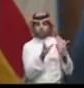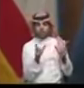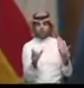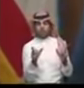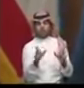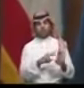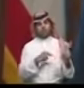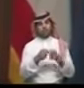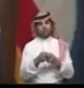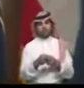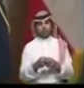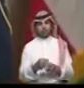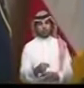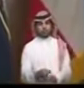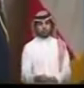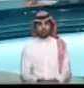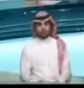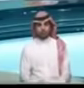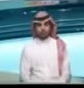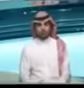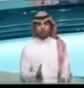البلاد.